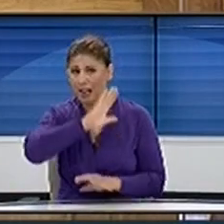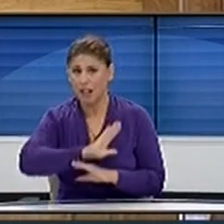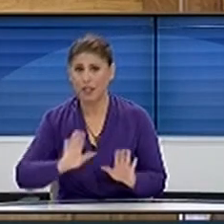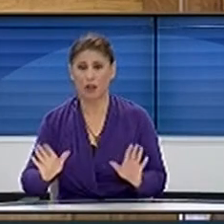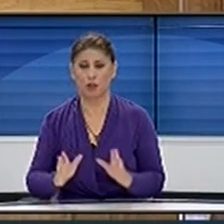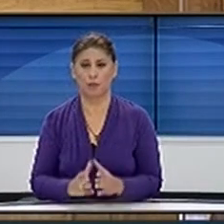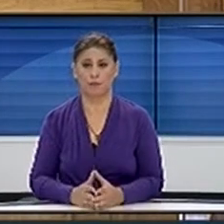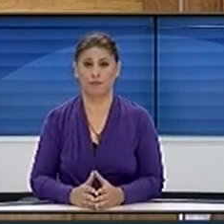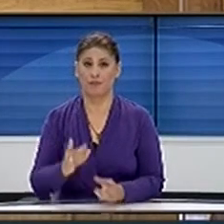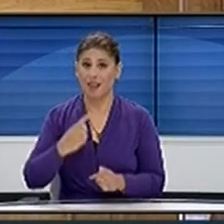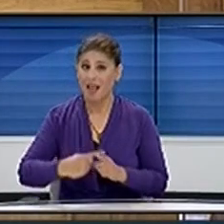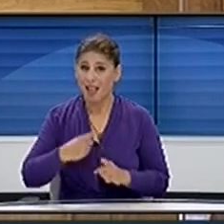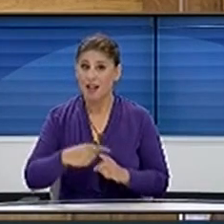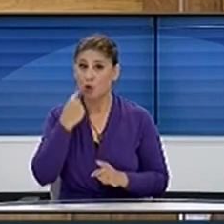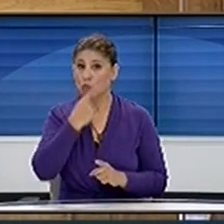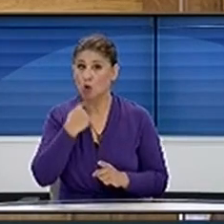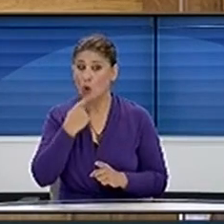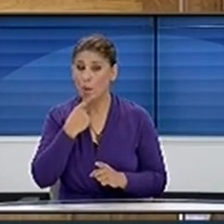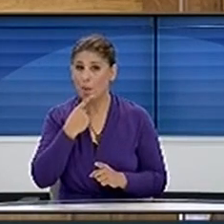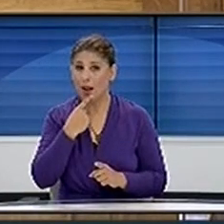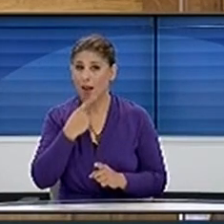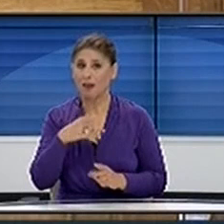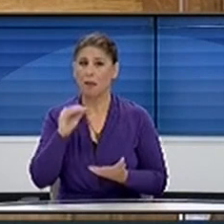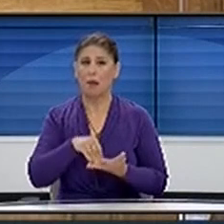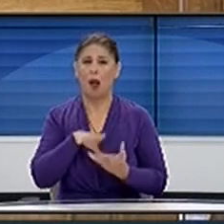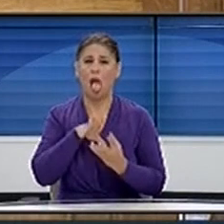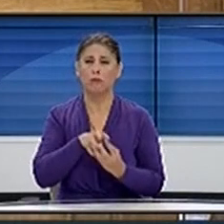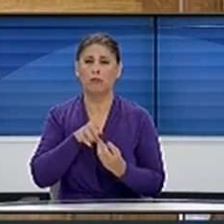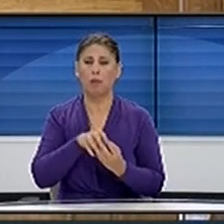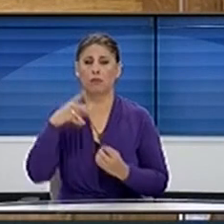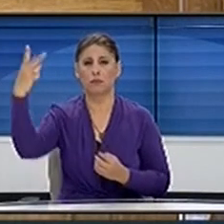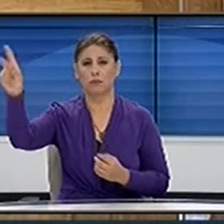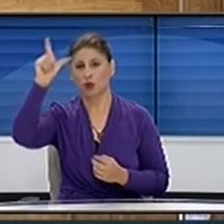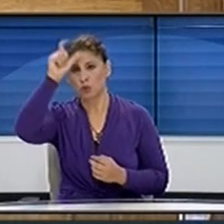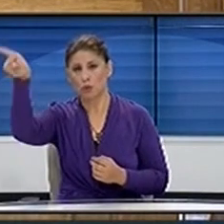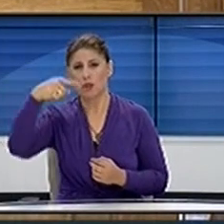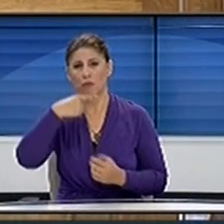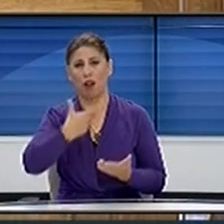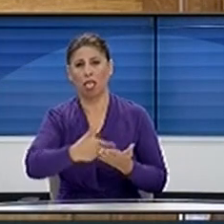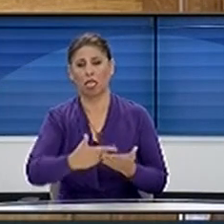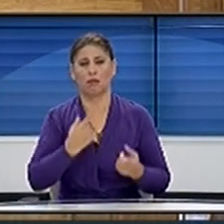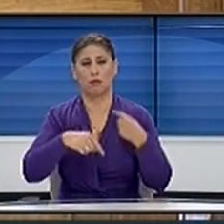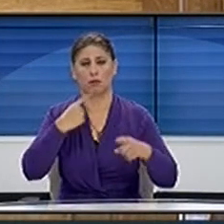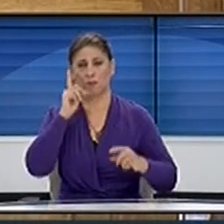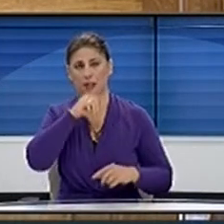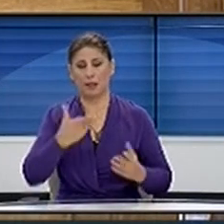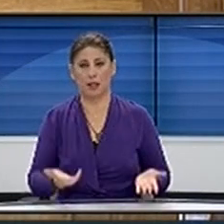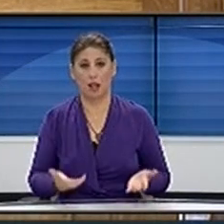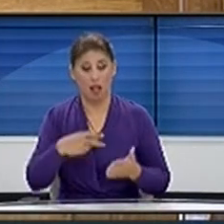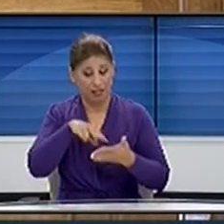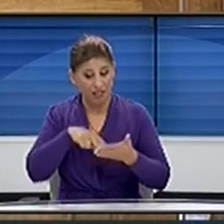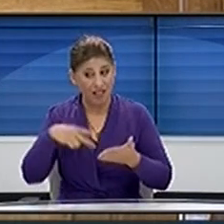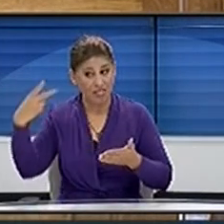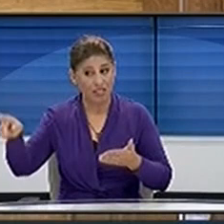ακόμα πιο απαράδεκτο ελληνικά στόματα να αναμασούν τουρκικά επιχειρήματα. Διαβάστε μόνο τα